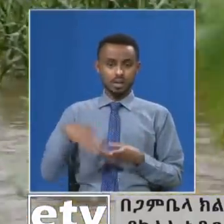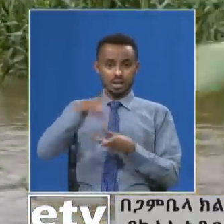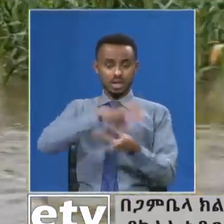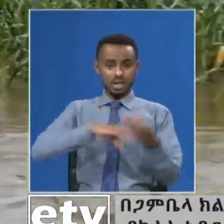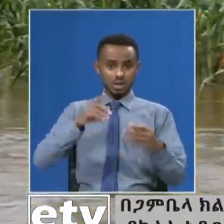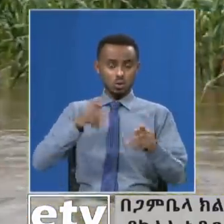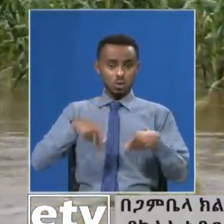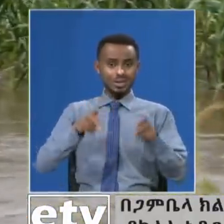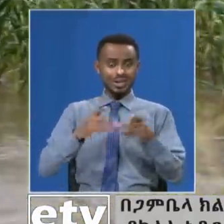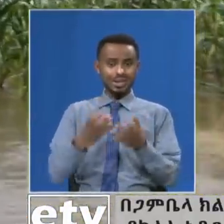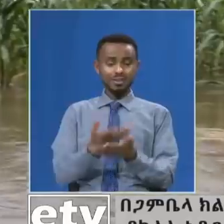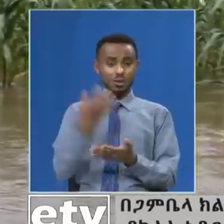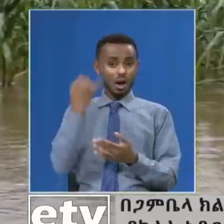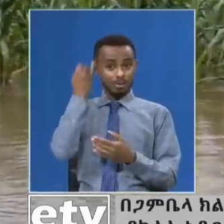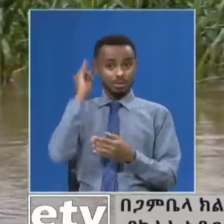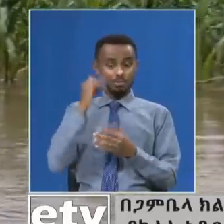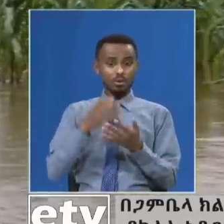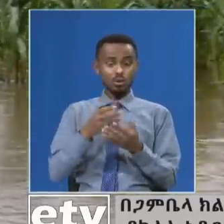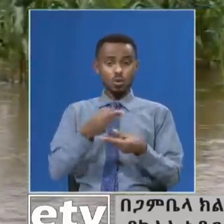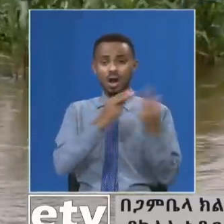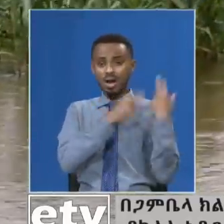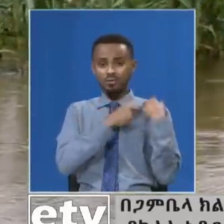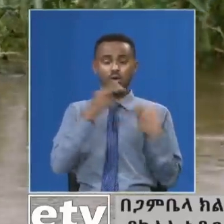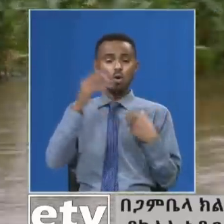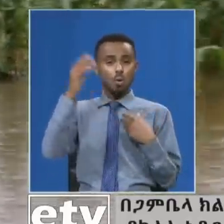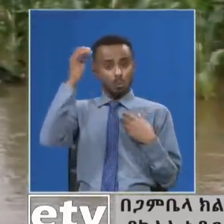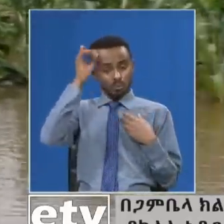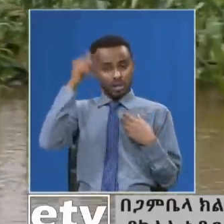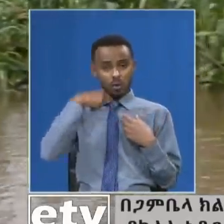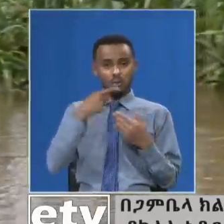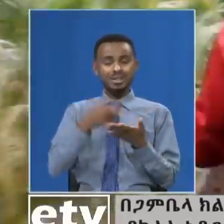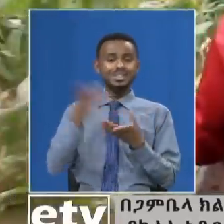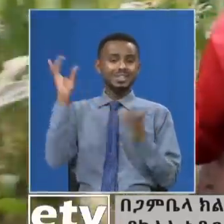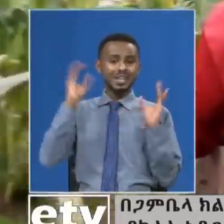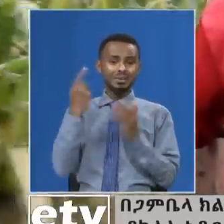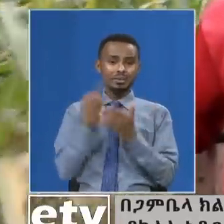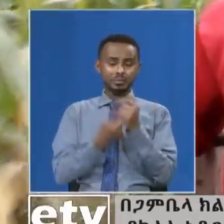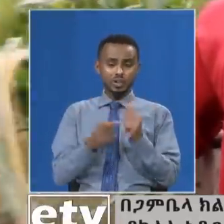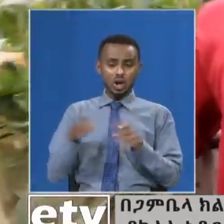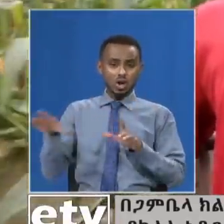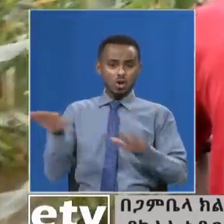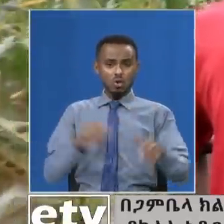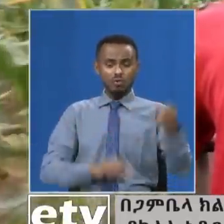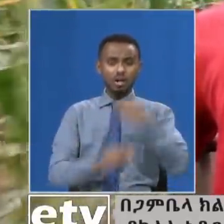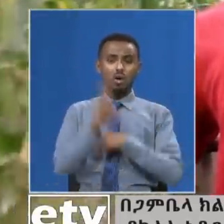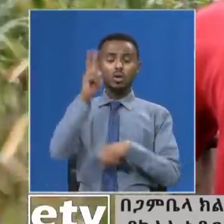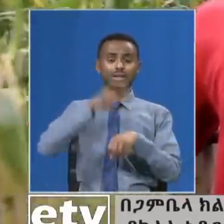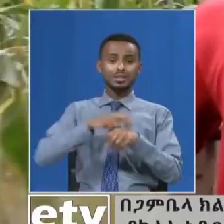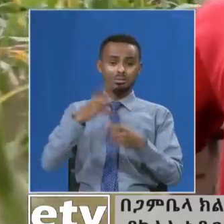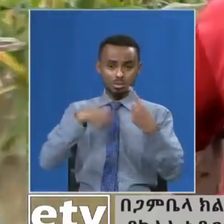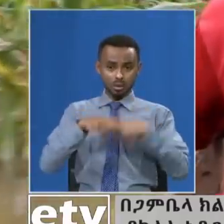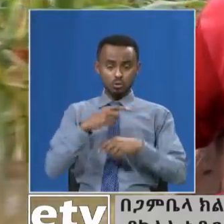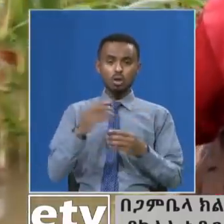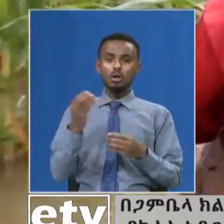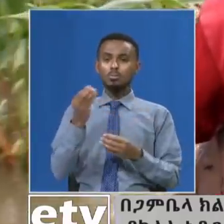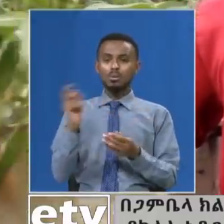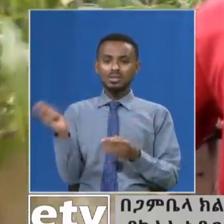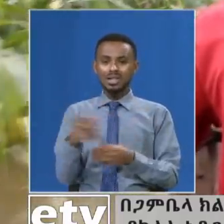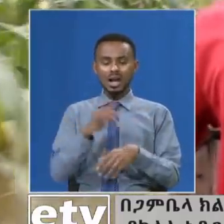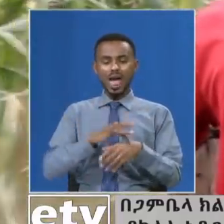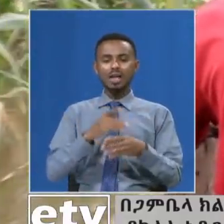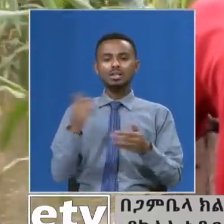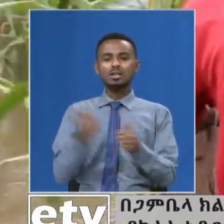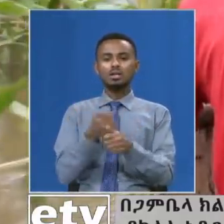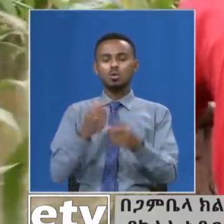የክልሉ እርሻና የተፈጥሮ ሀብት ልማት ቢሮ ኃላፊ ዶክተር ለው ኡቡፕ እንዳሉት በዚህ ክረምት ብቻ የጎርፍ አደጋው ሁለት ጊዜ በመከሰቱ በሰብል ላይ ያስከተለው